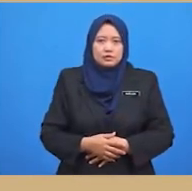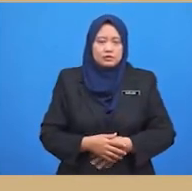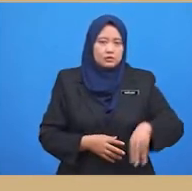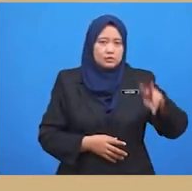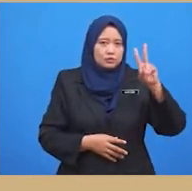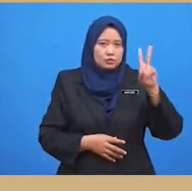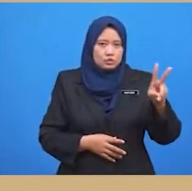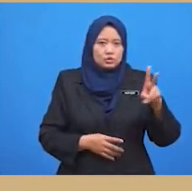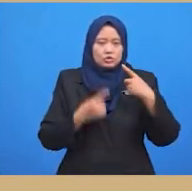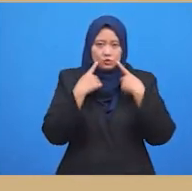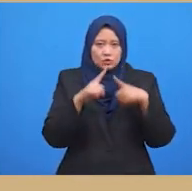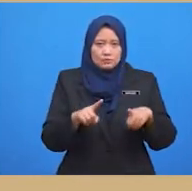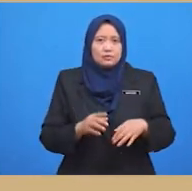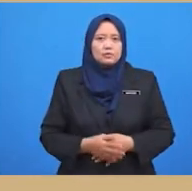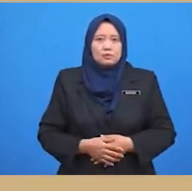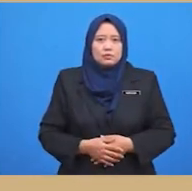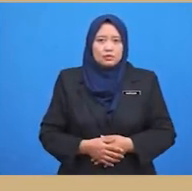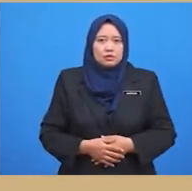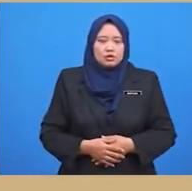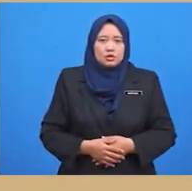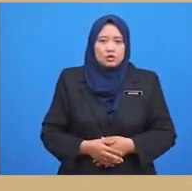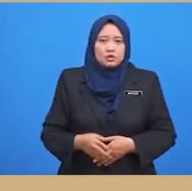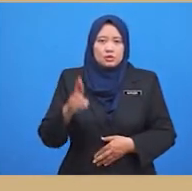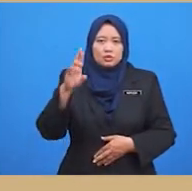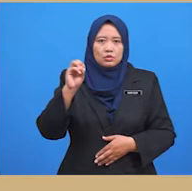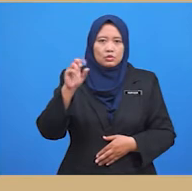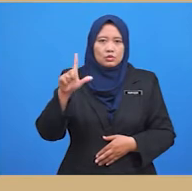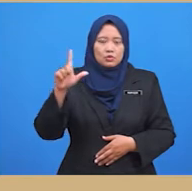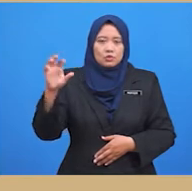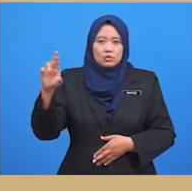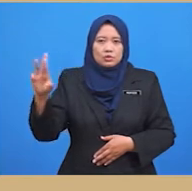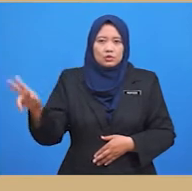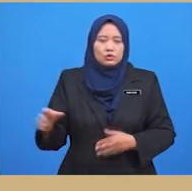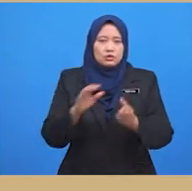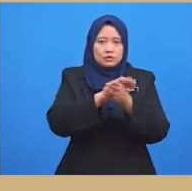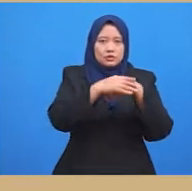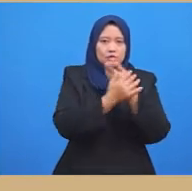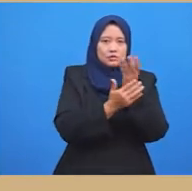bagi soalan nombor dua adalah roller, sarung tangan.